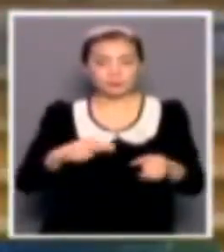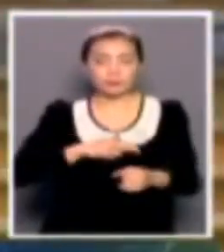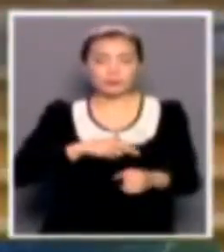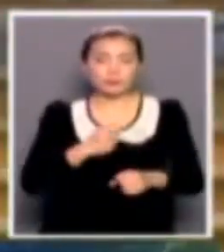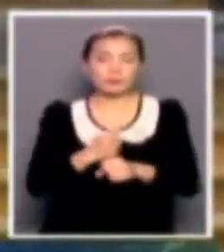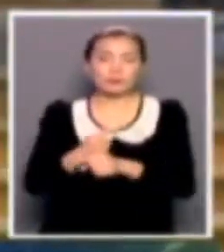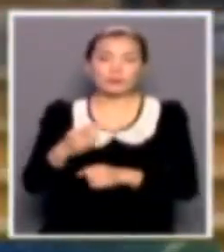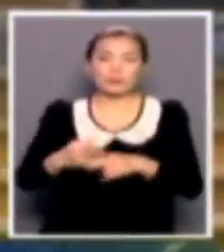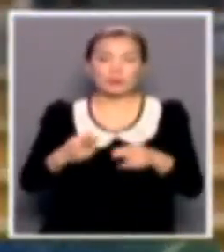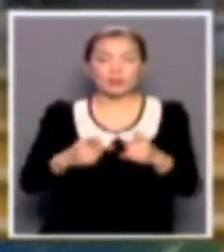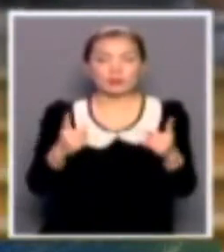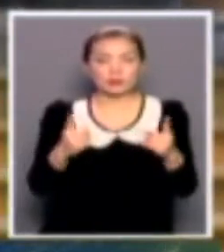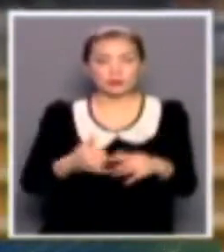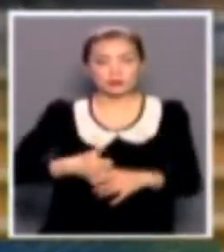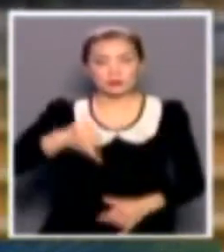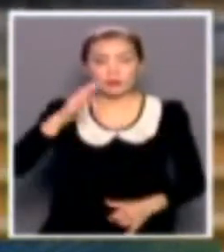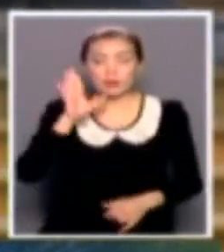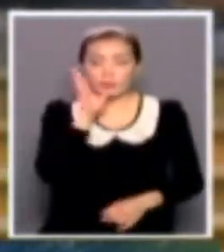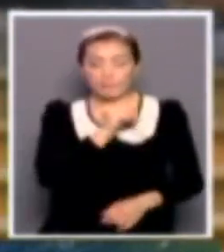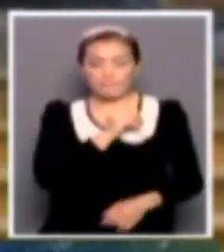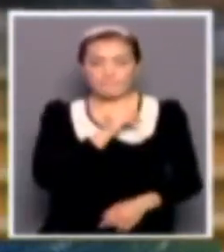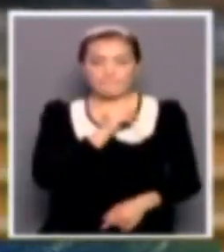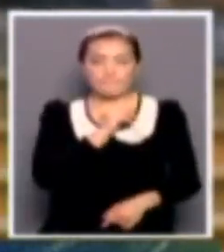жасаймыз, металл конструкция,